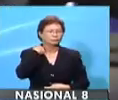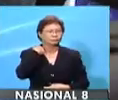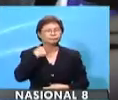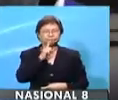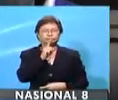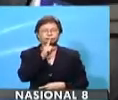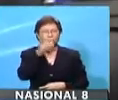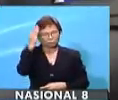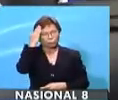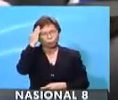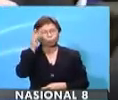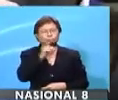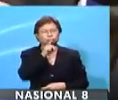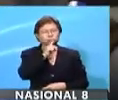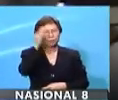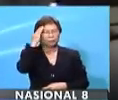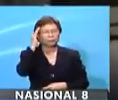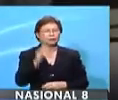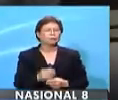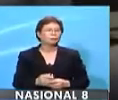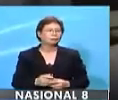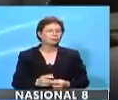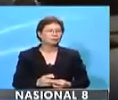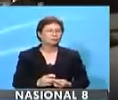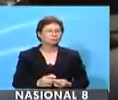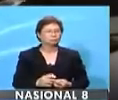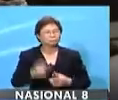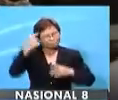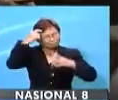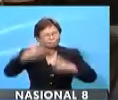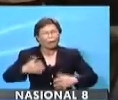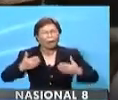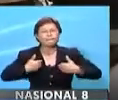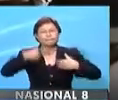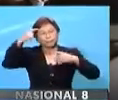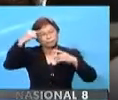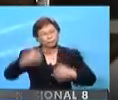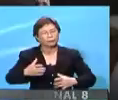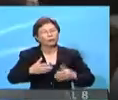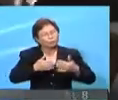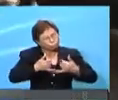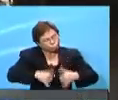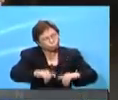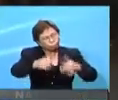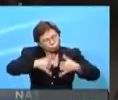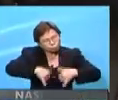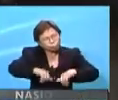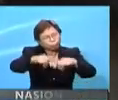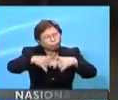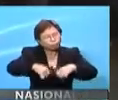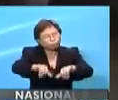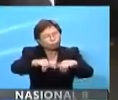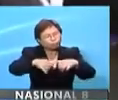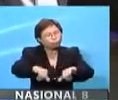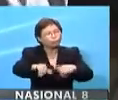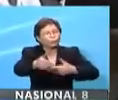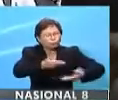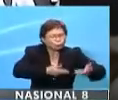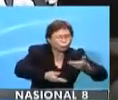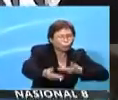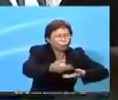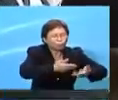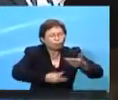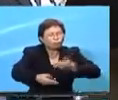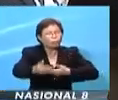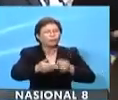that and there was a determination to continue with all of the various trade agreements so that we can